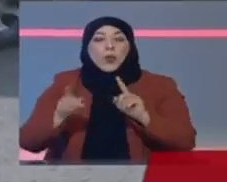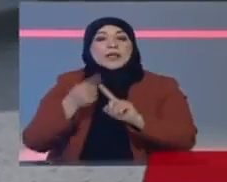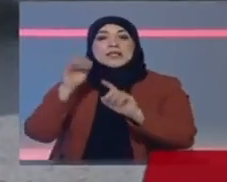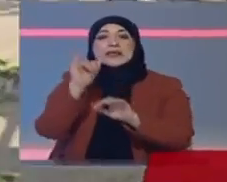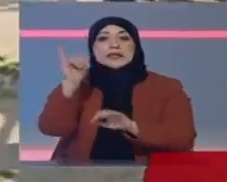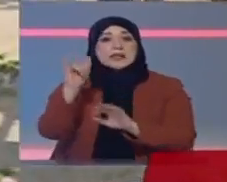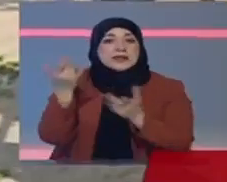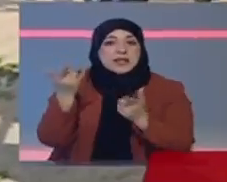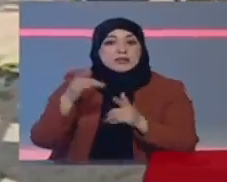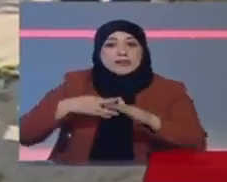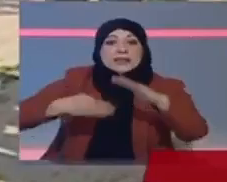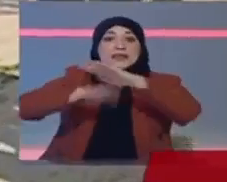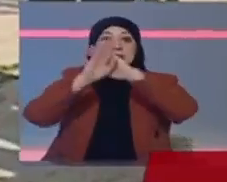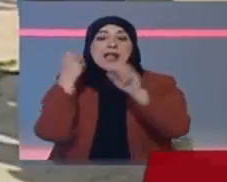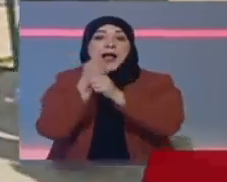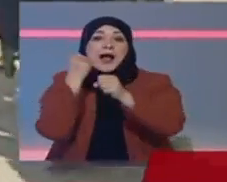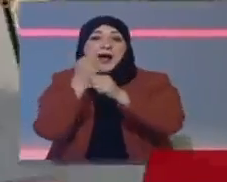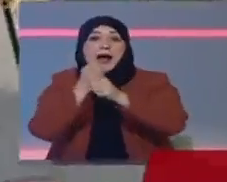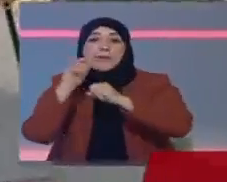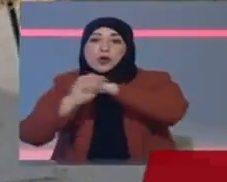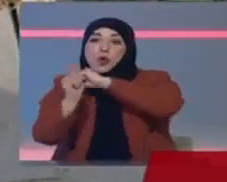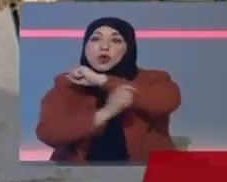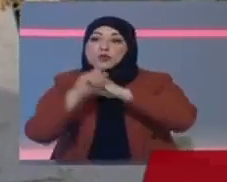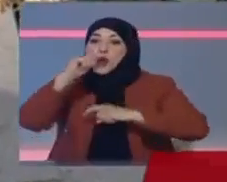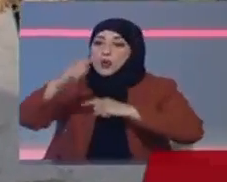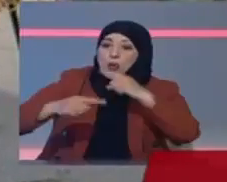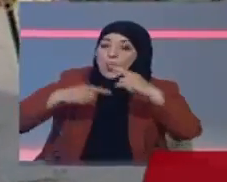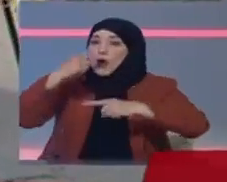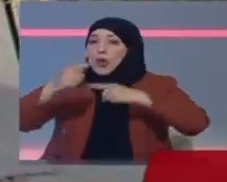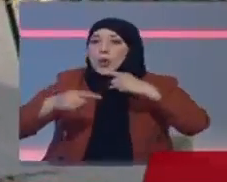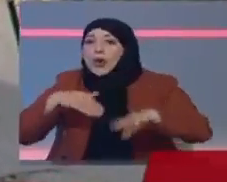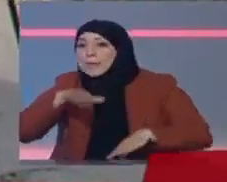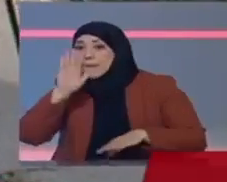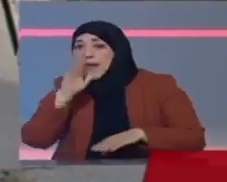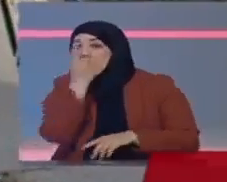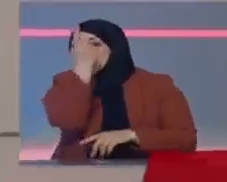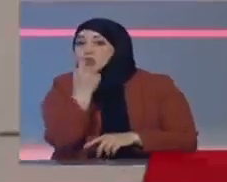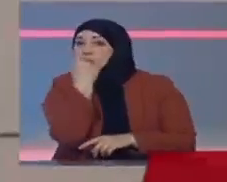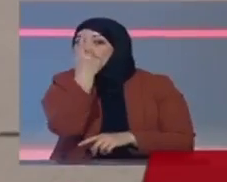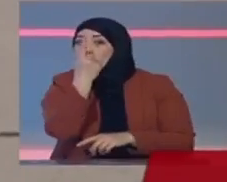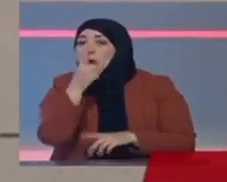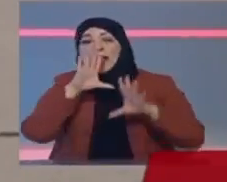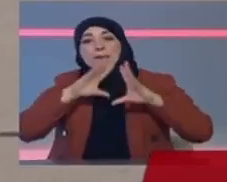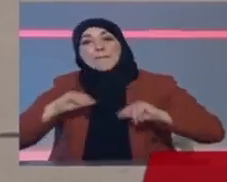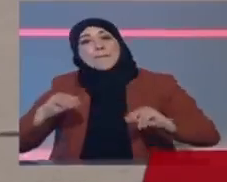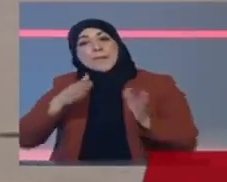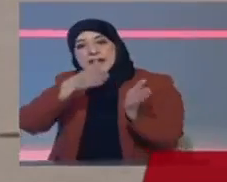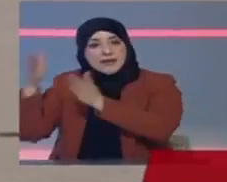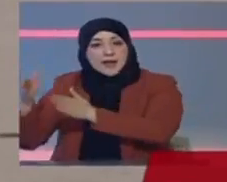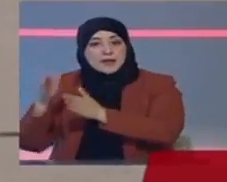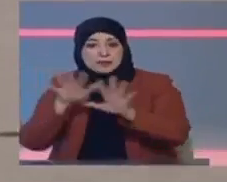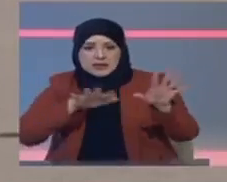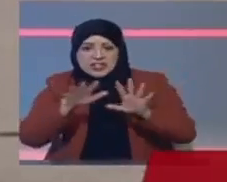بعد استئناف العمل بالسوق طوال ايام الاسبوع عدا يوم الراحه التقليديه الاجراءات اللي